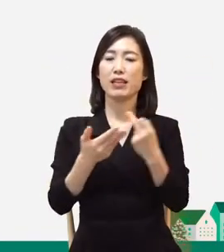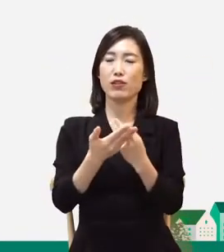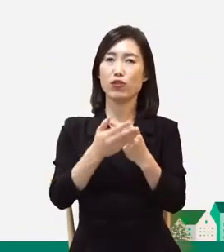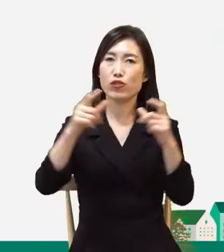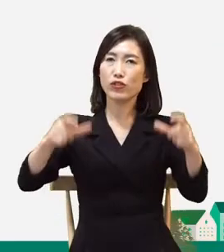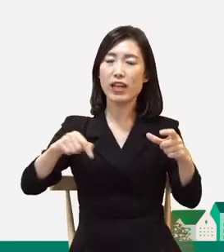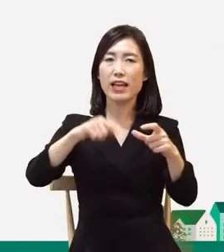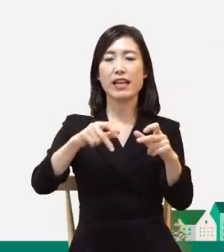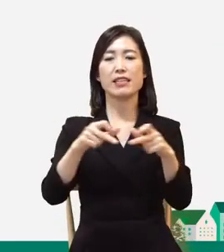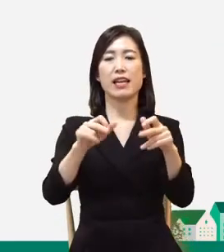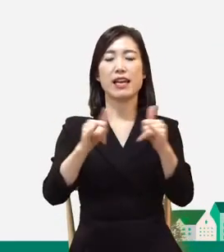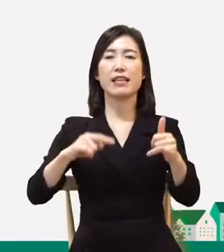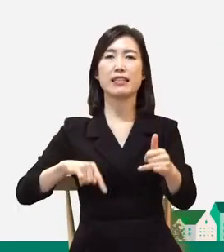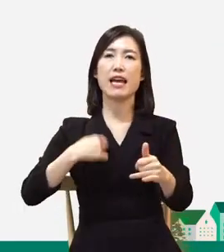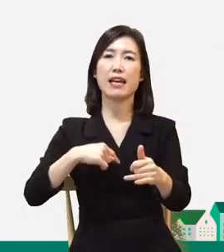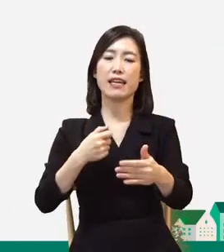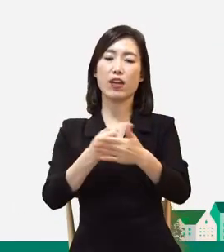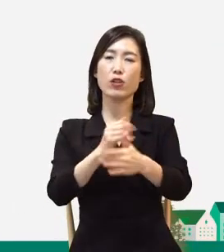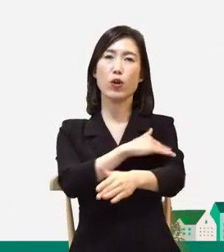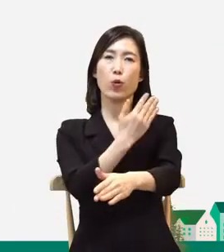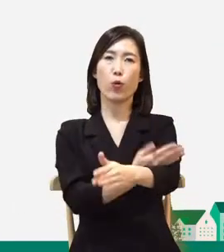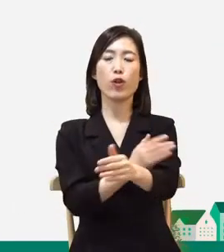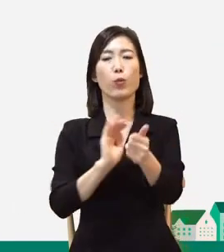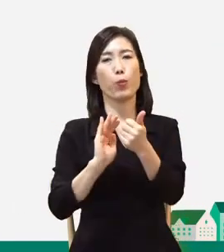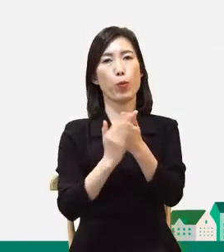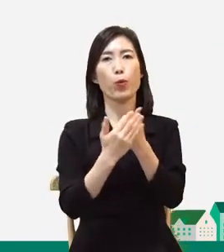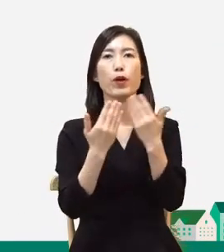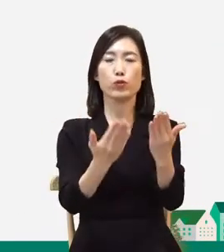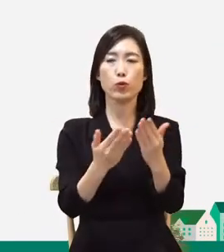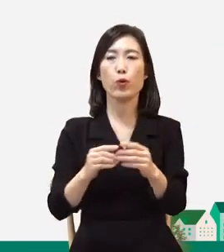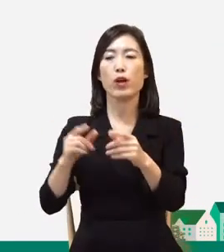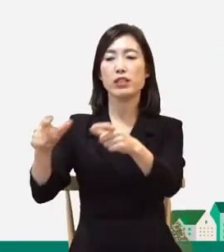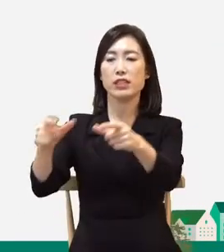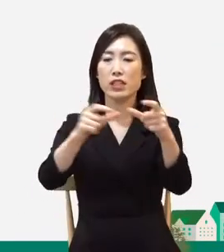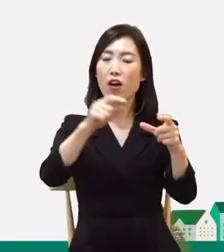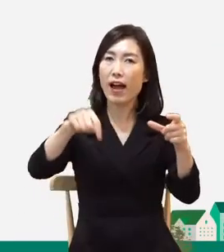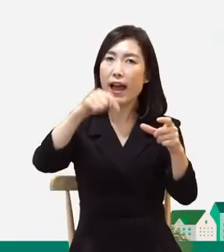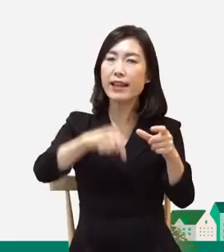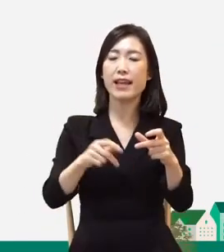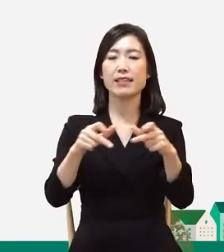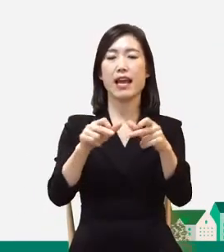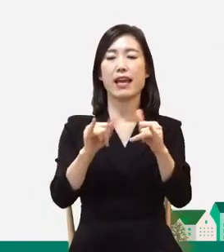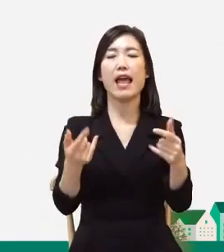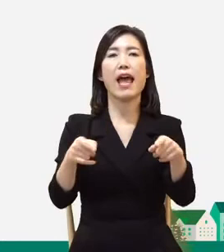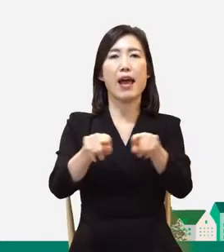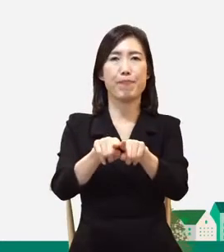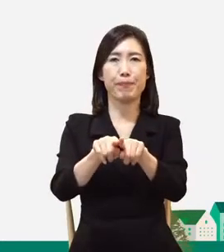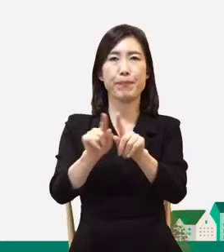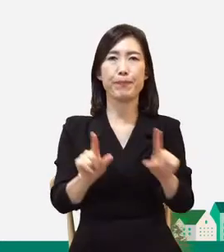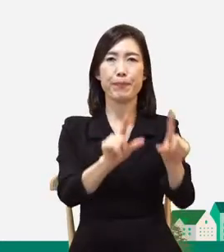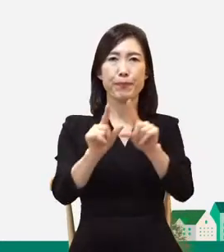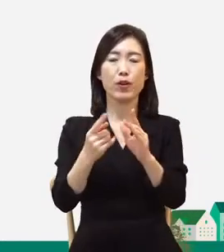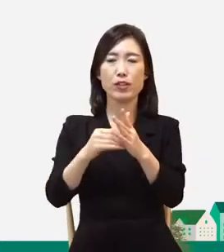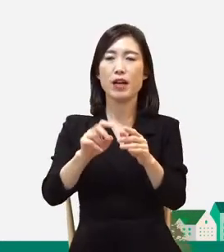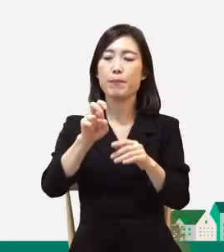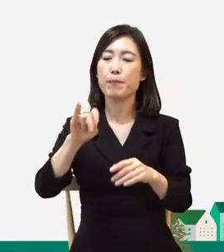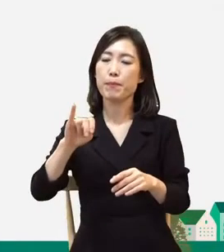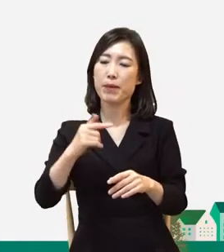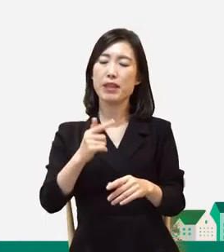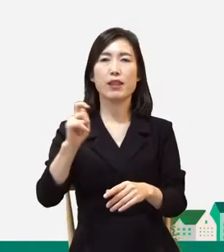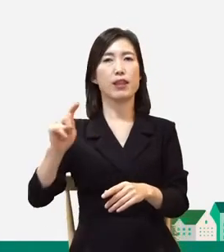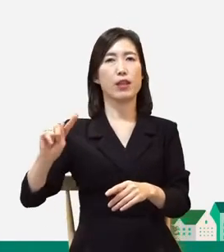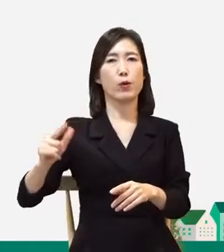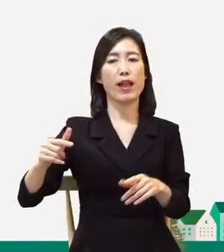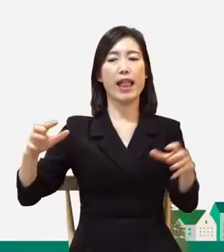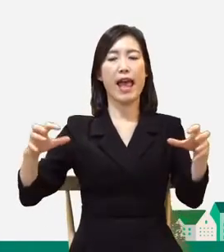자기결정권 보장, 장애인과 지역사회가 더불어 살아가는 통합돌봄 구현, 민간협력체계 구축을 통한 통합돌봄 서비스